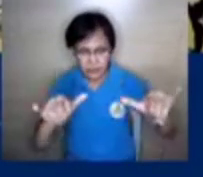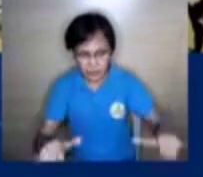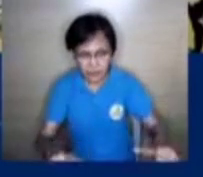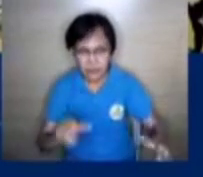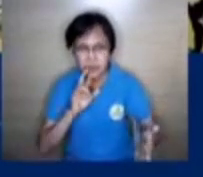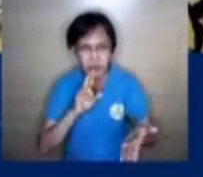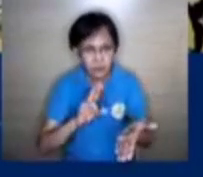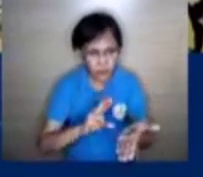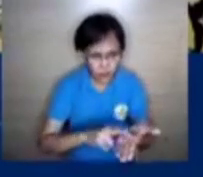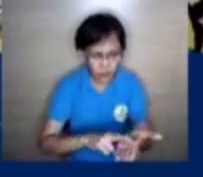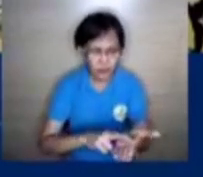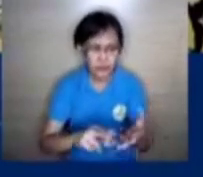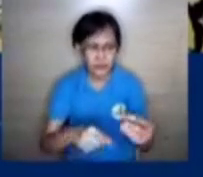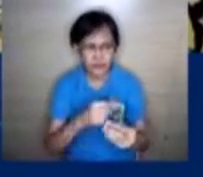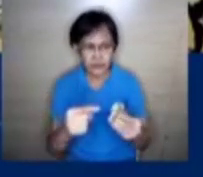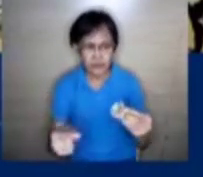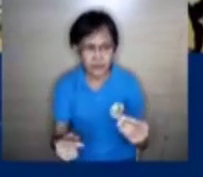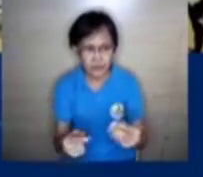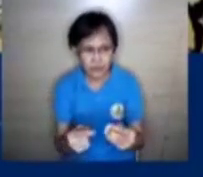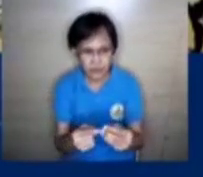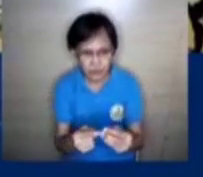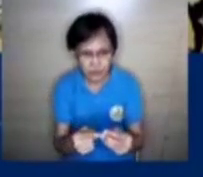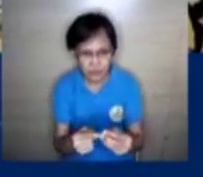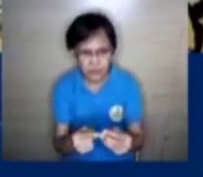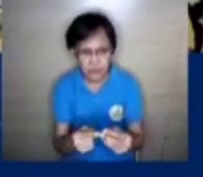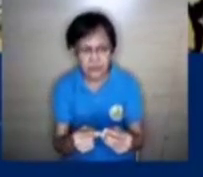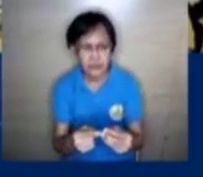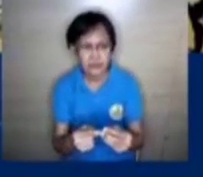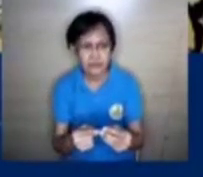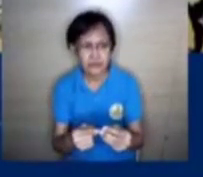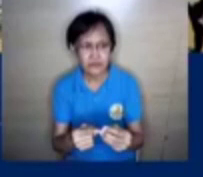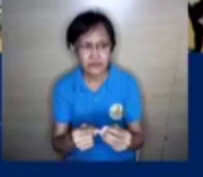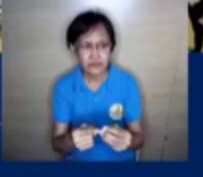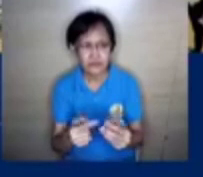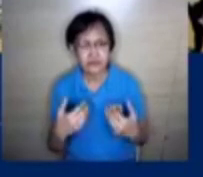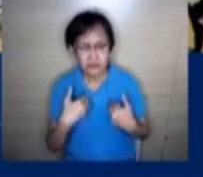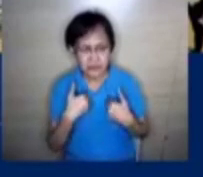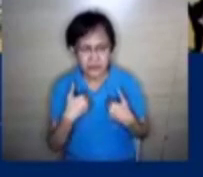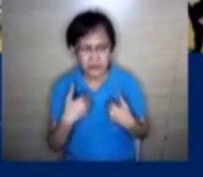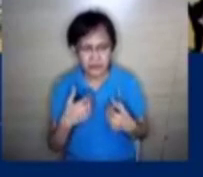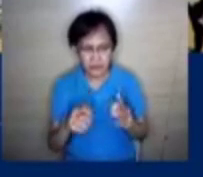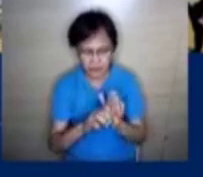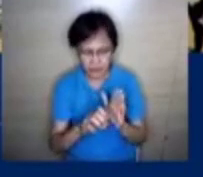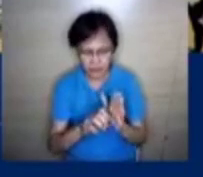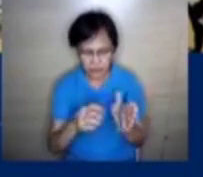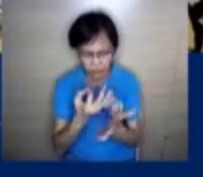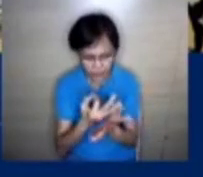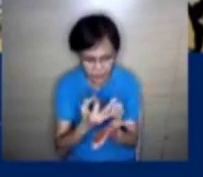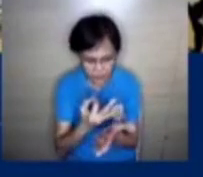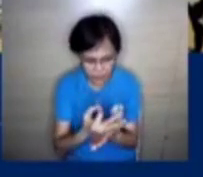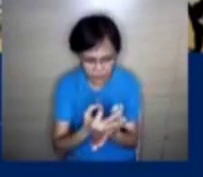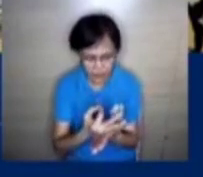ng May 31 Audit Observation Memoranda or AOM tayo.